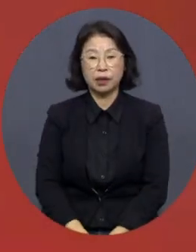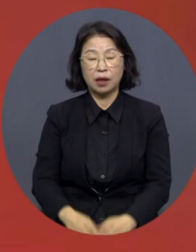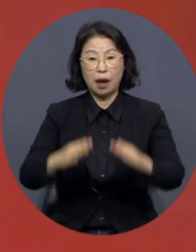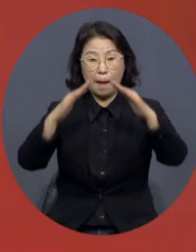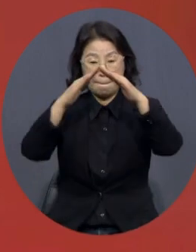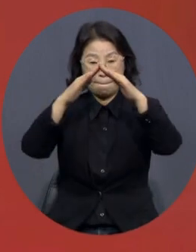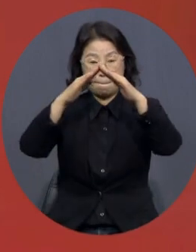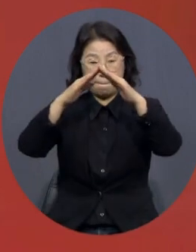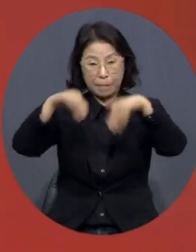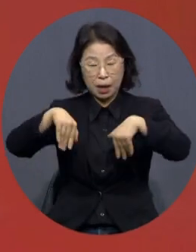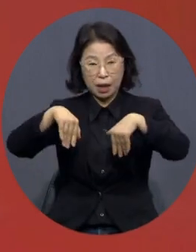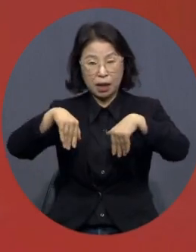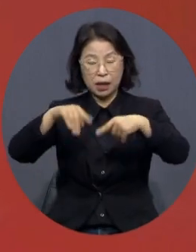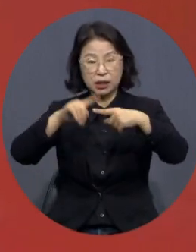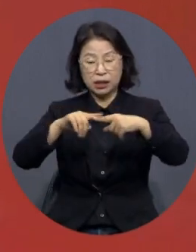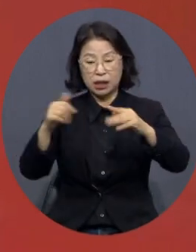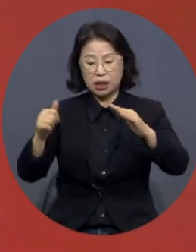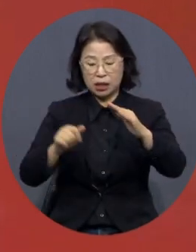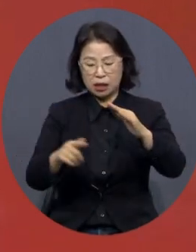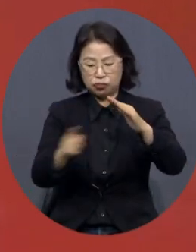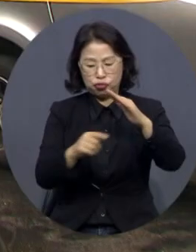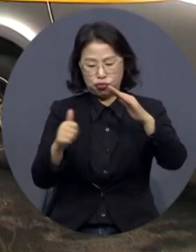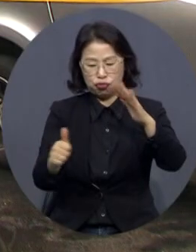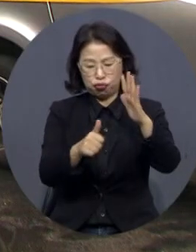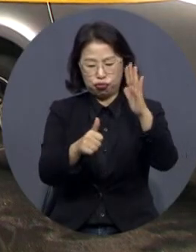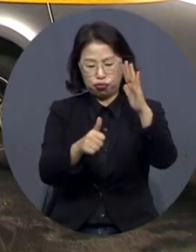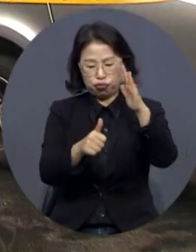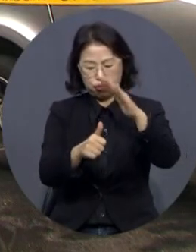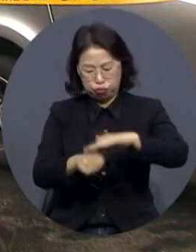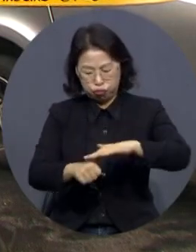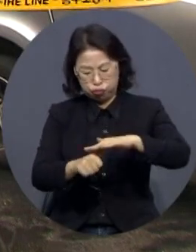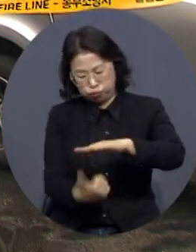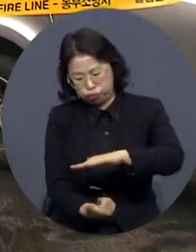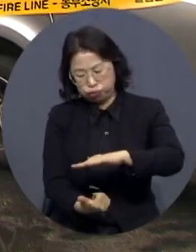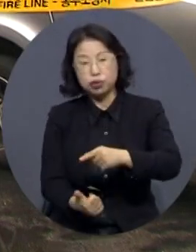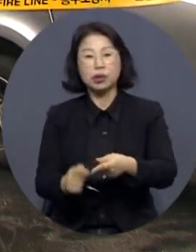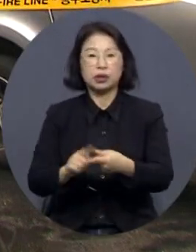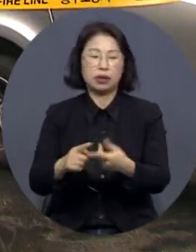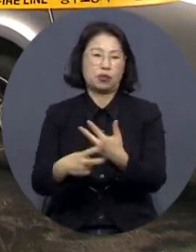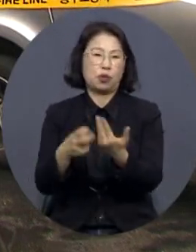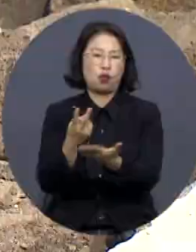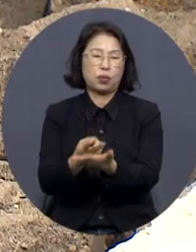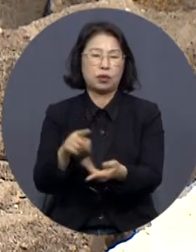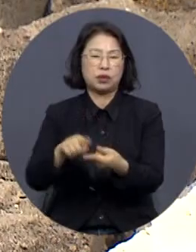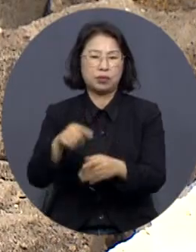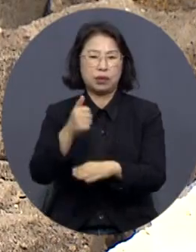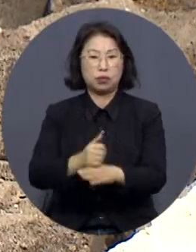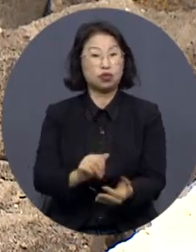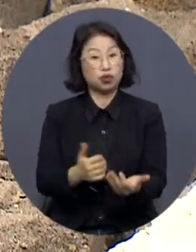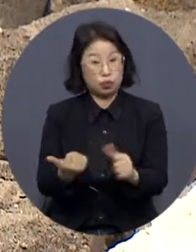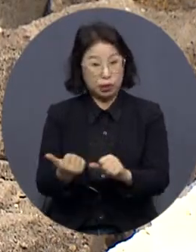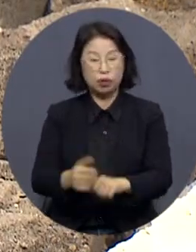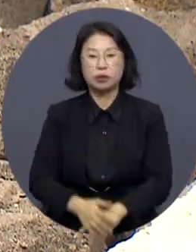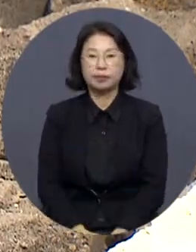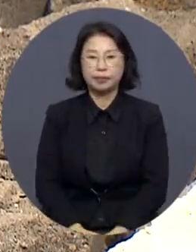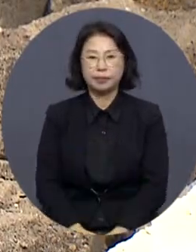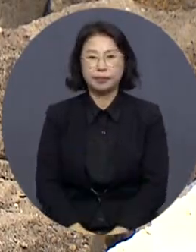콘크리트 처마는 그대로 임성철 소방장은 덮쳤고 크게 다친 임 소방장은 병원으로 옮겨졌지만 결국